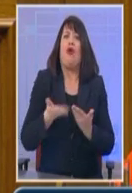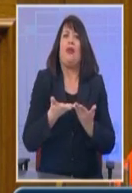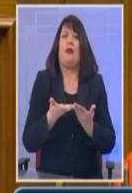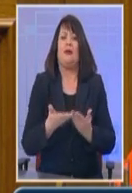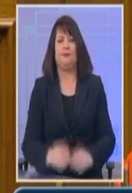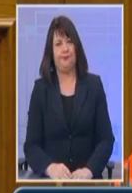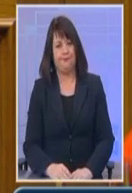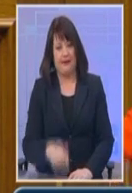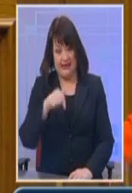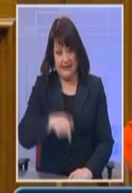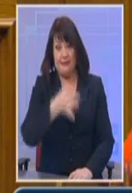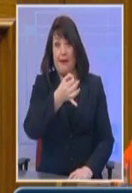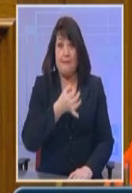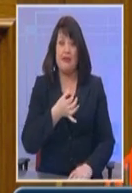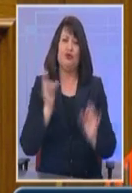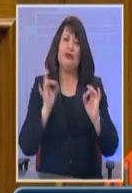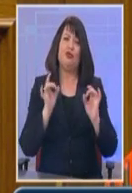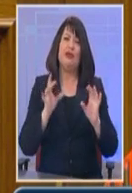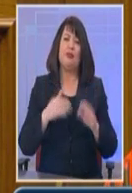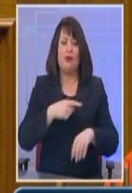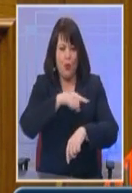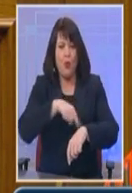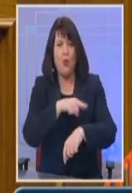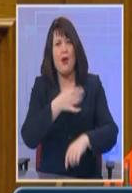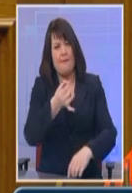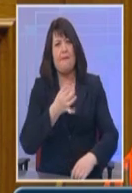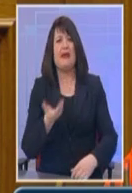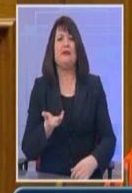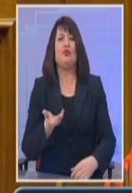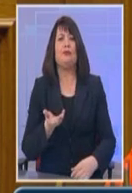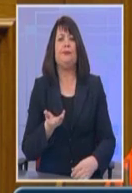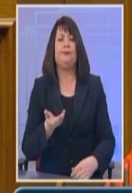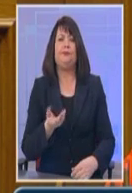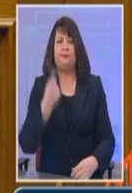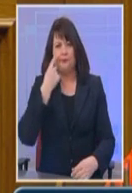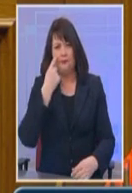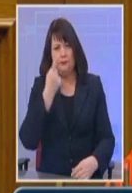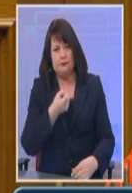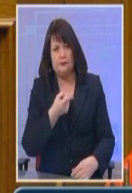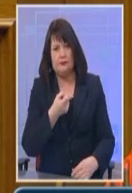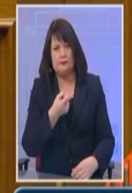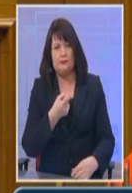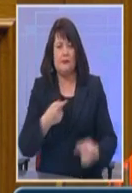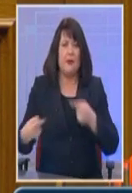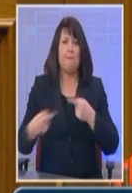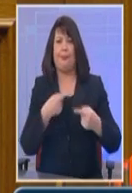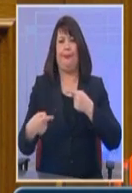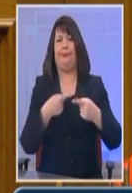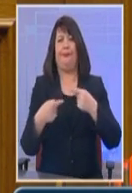Πέστε μας λοιπόν σήμερα, γιατί δεν ακούσαμε τίποτα τόση ώρα. Παρακολουθήσαμε αρκετή κοκορομαχία.